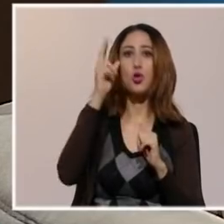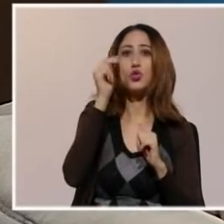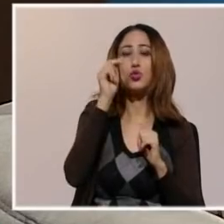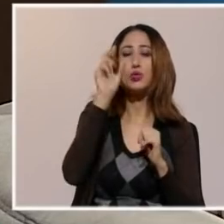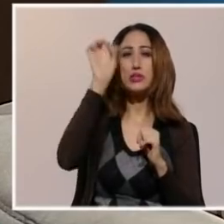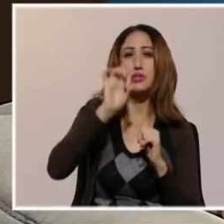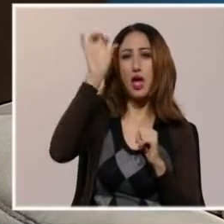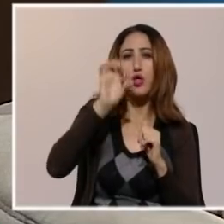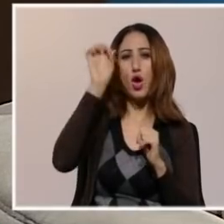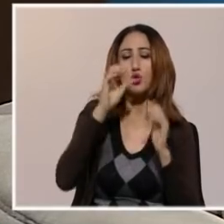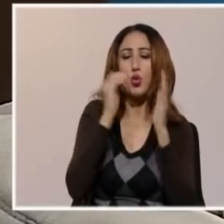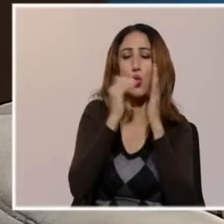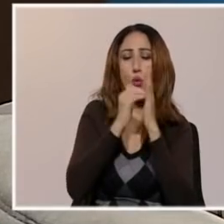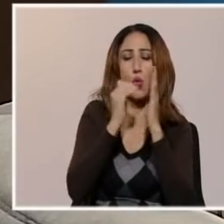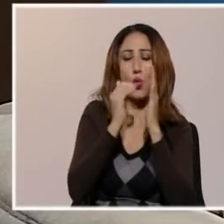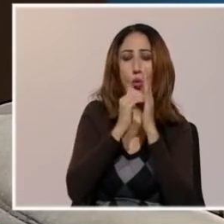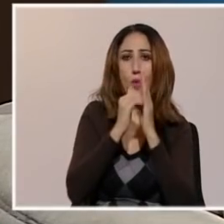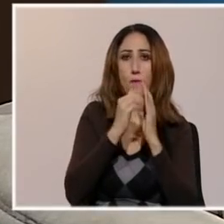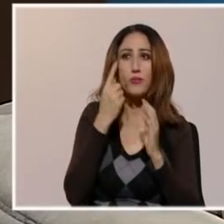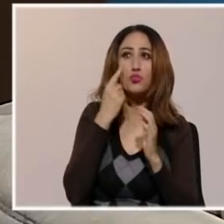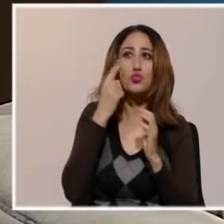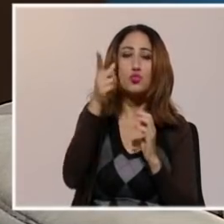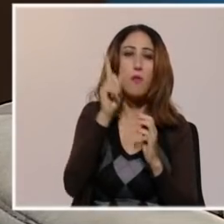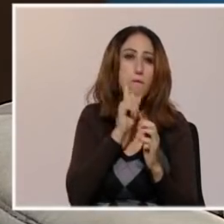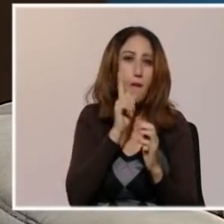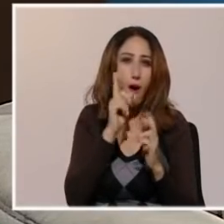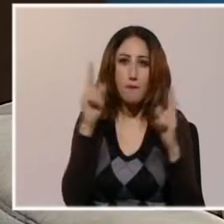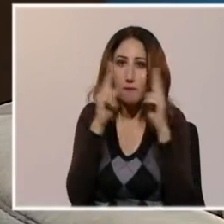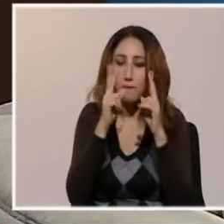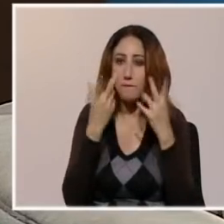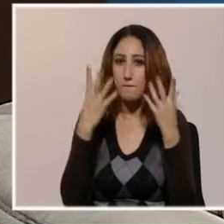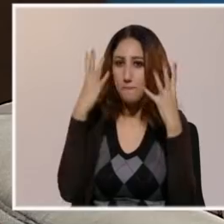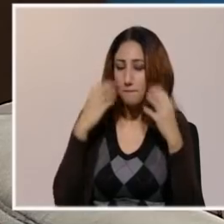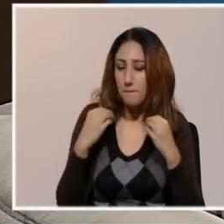اشوف يعني والدتي هتتقبل الموقف ولا لا، ولا ايه اللي ممكن يحصل.